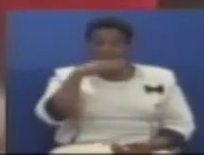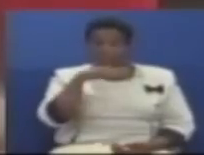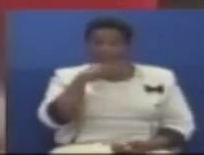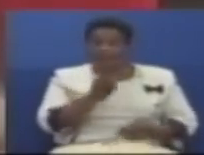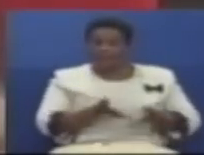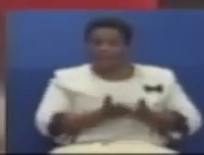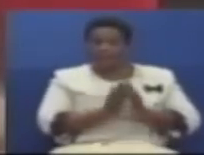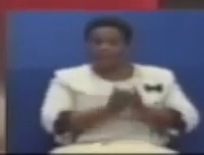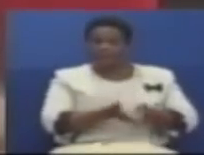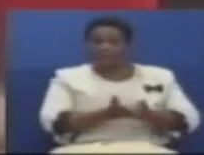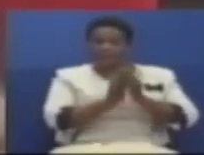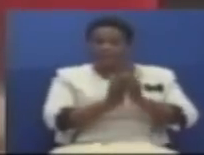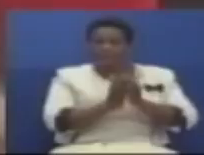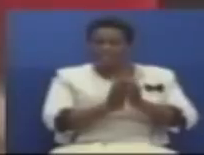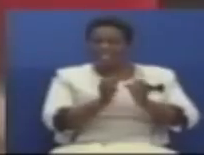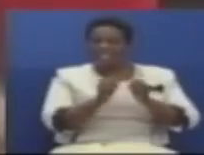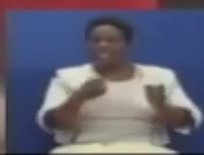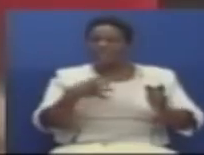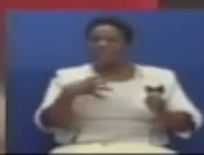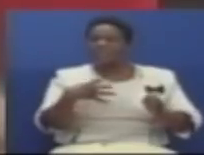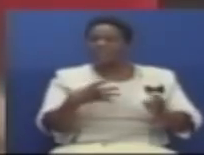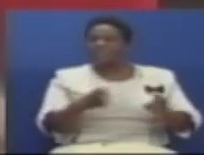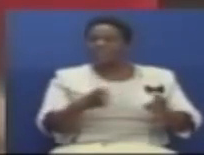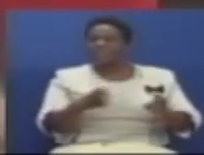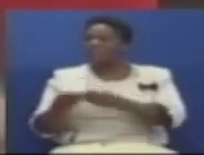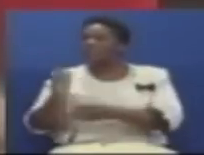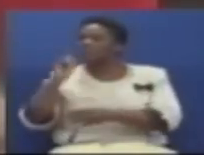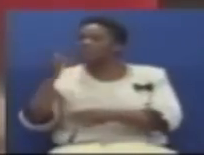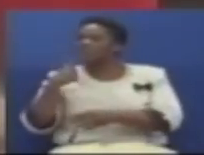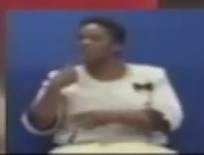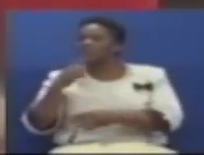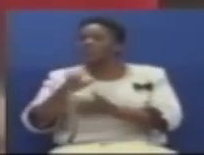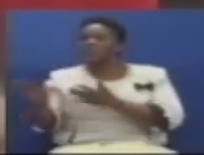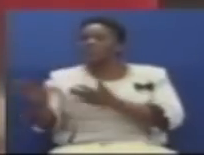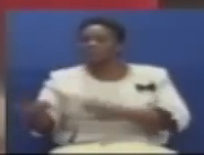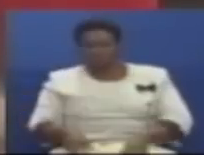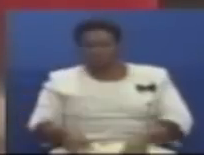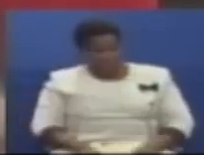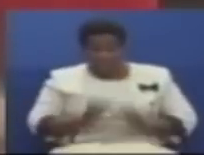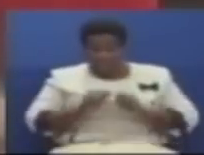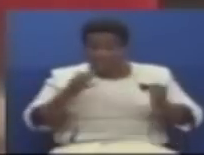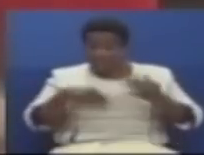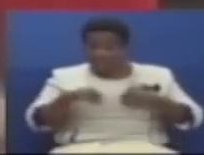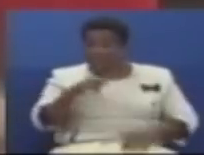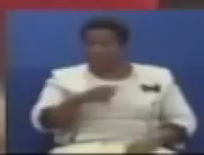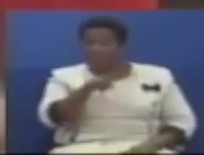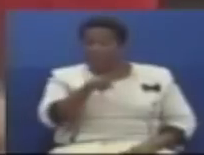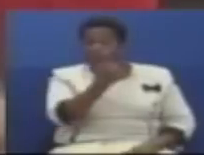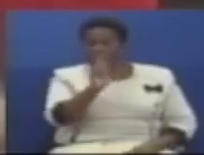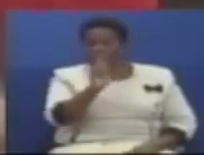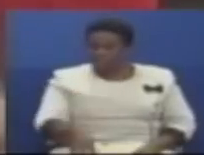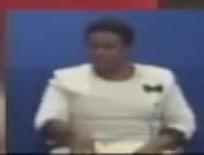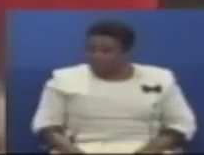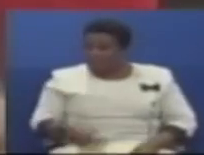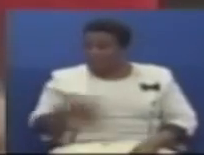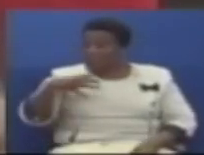lakini akajibiwa majibu mabaya na waziri wa ujenzi. Sasa hiyo sio mara moja tu. Mheshimiwa huyu waziri wa ujenzi alikuja Kilwa hivyo hivyo.